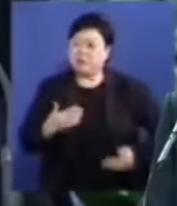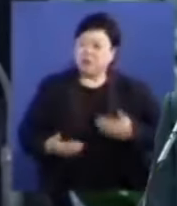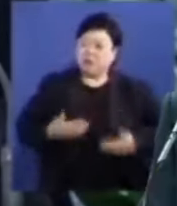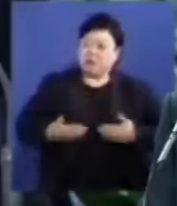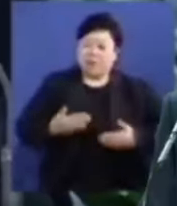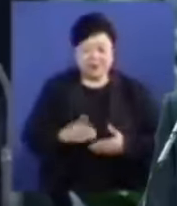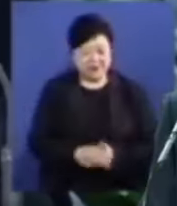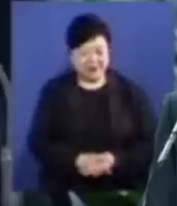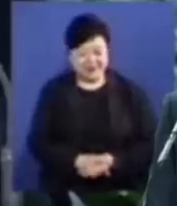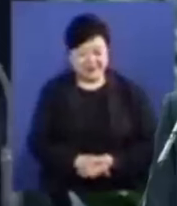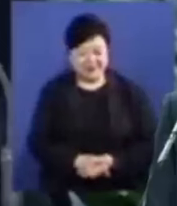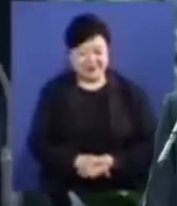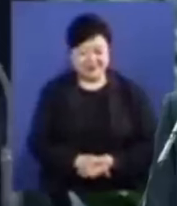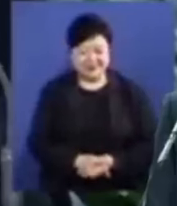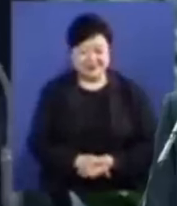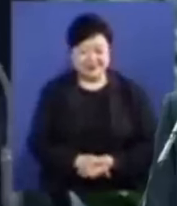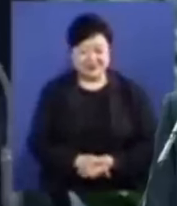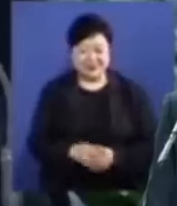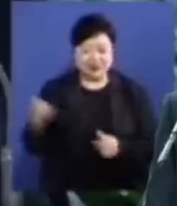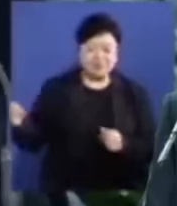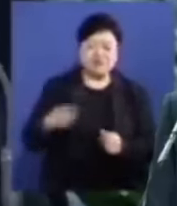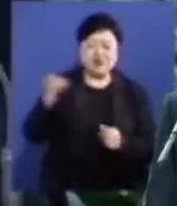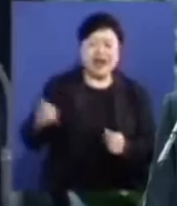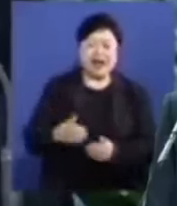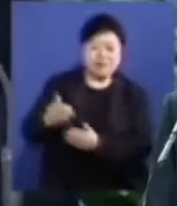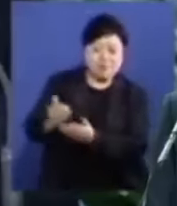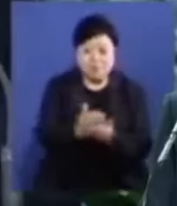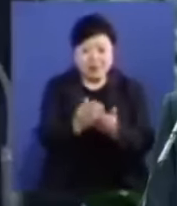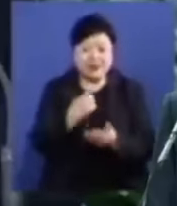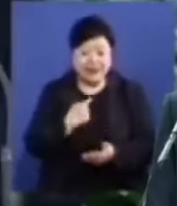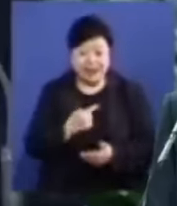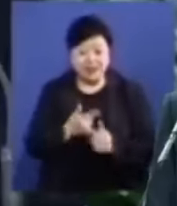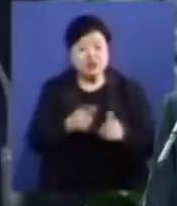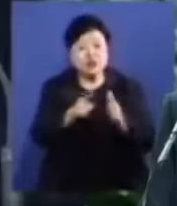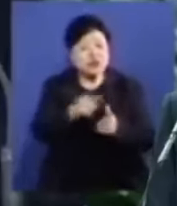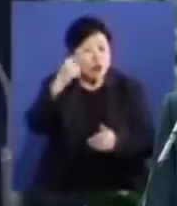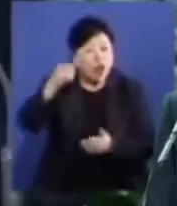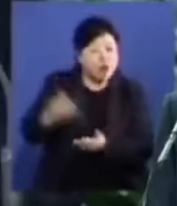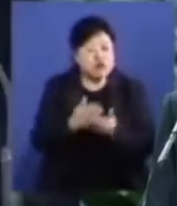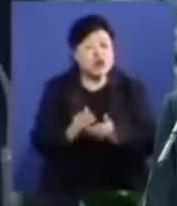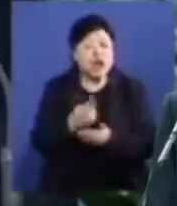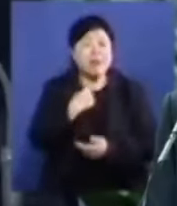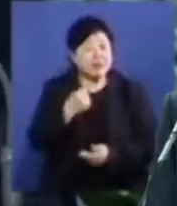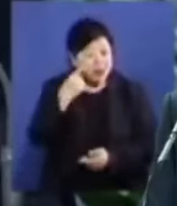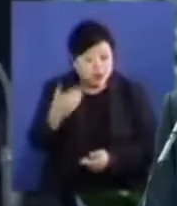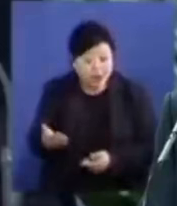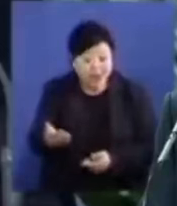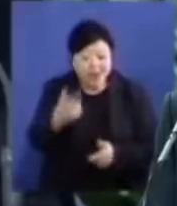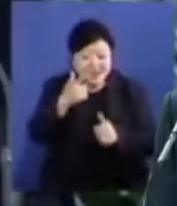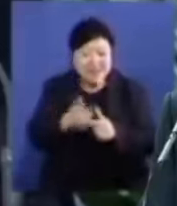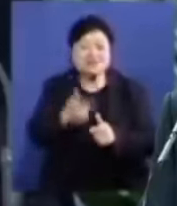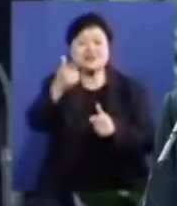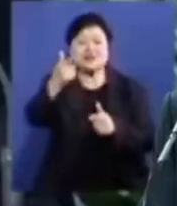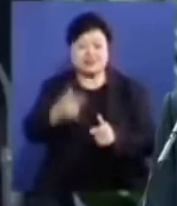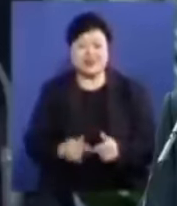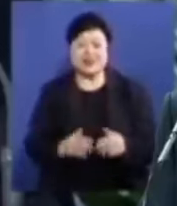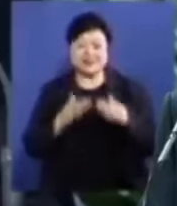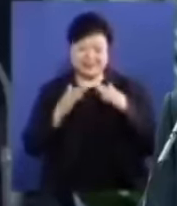하다가 풍랑을 만납니다. 나 예수 믿는데 왜 풍랑 만났느냐? 예수님이 그